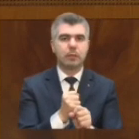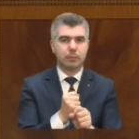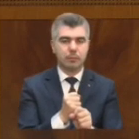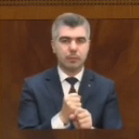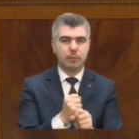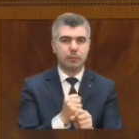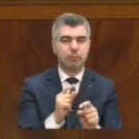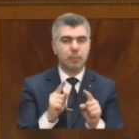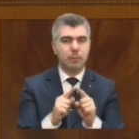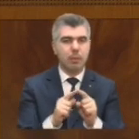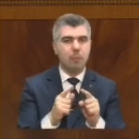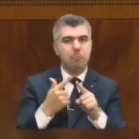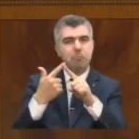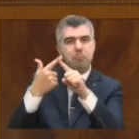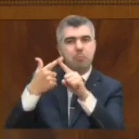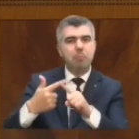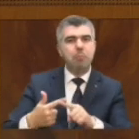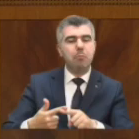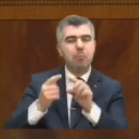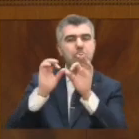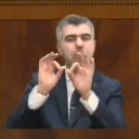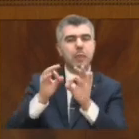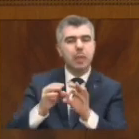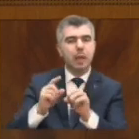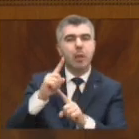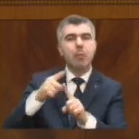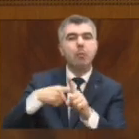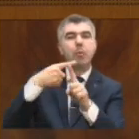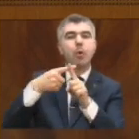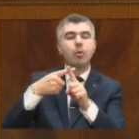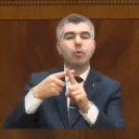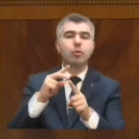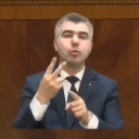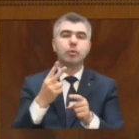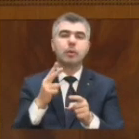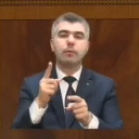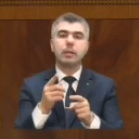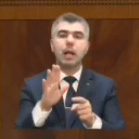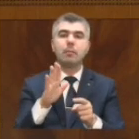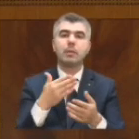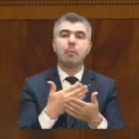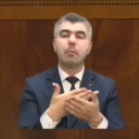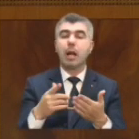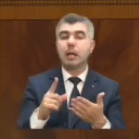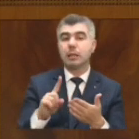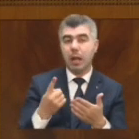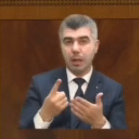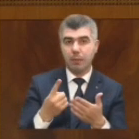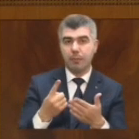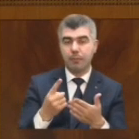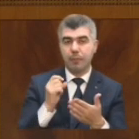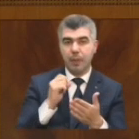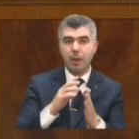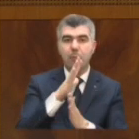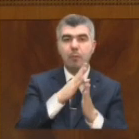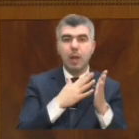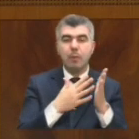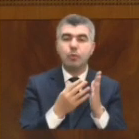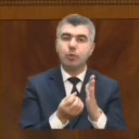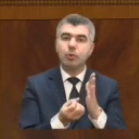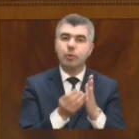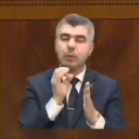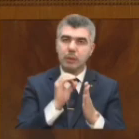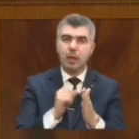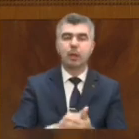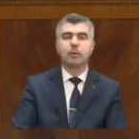درنا بالميزانيه ديالنا زياده على جوج مليار ونص ديال الدرهم اللي جات في اطار البرنامج الجديد اللي وضع جهه الملك